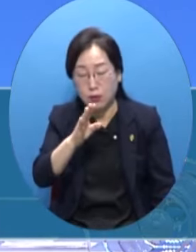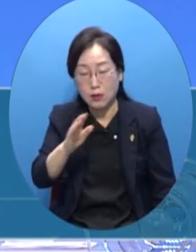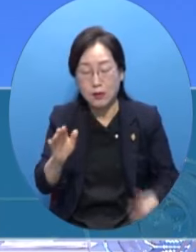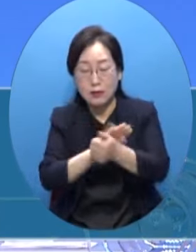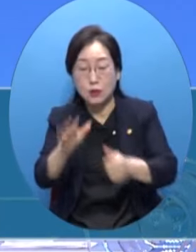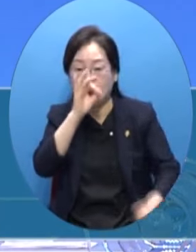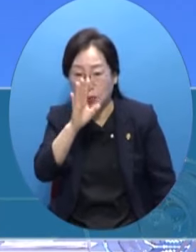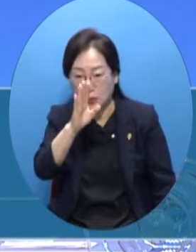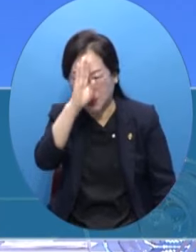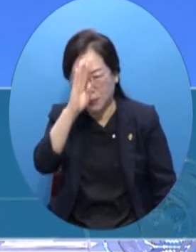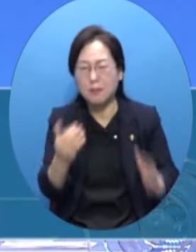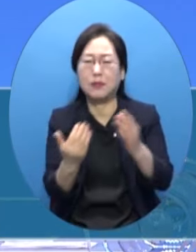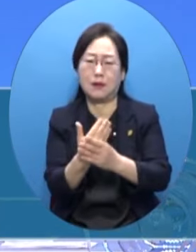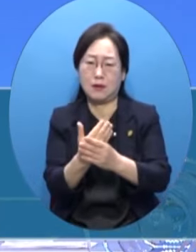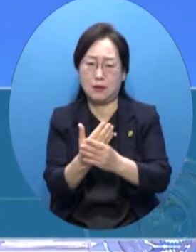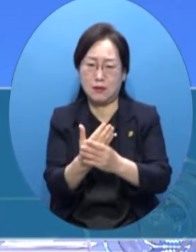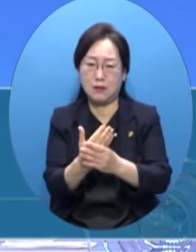있습니다.